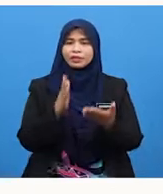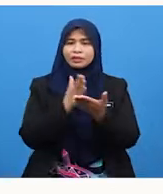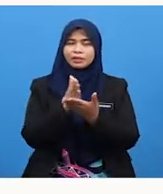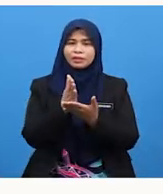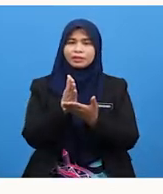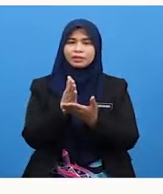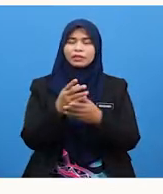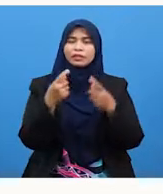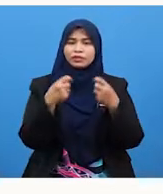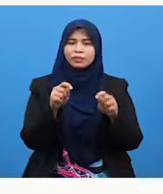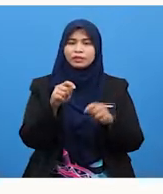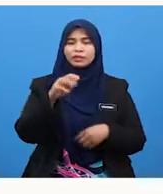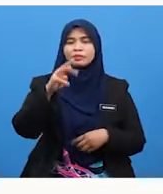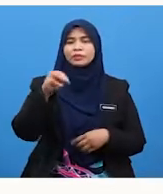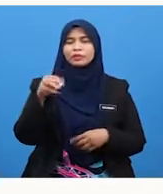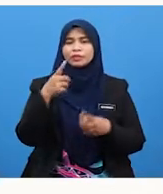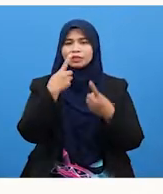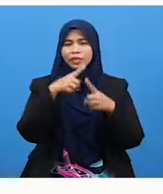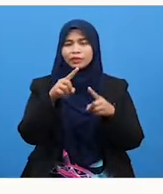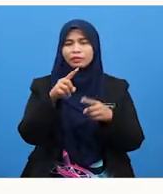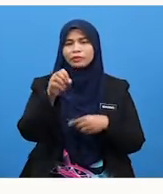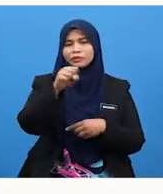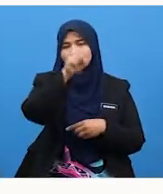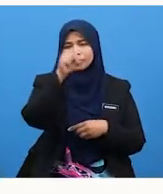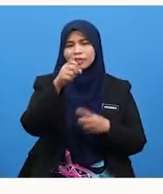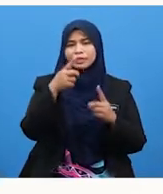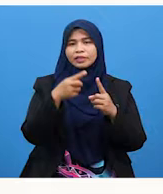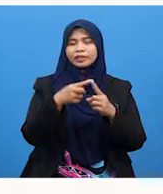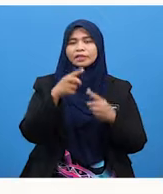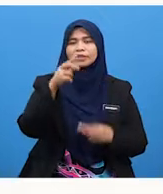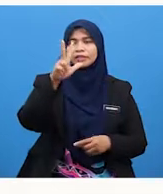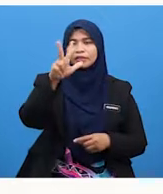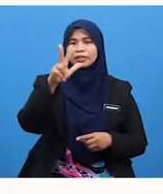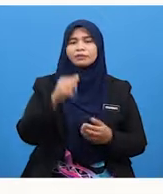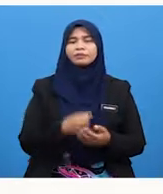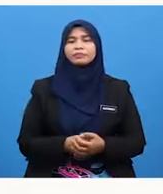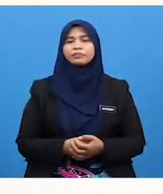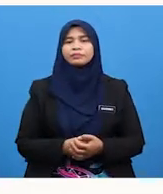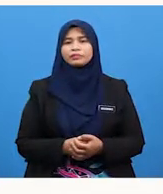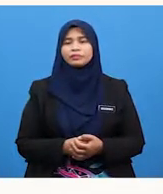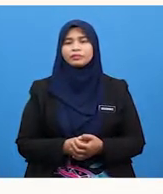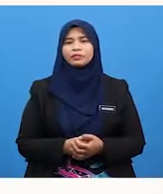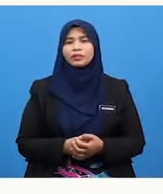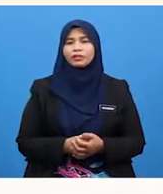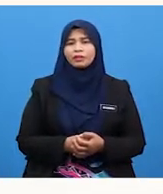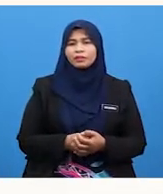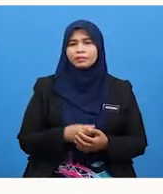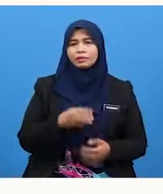Seterusnya, cuba murid-murid jawab soalan ketiga, iaitu bundarkan